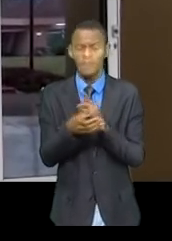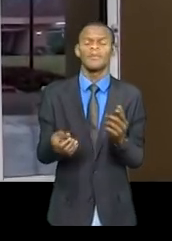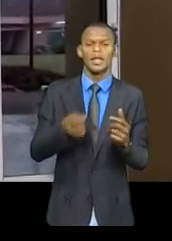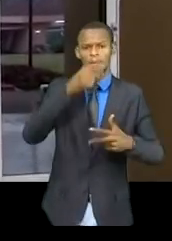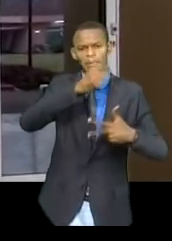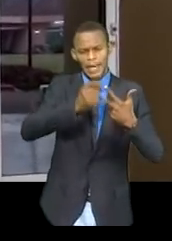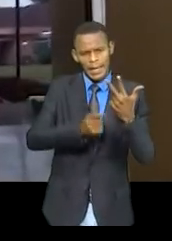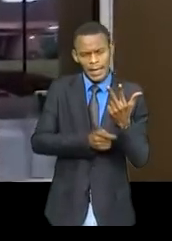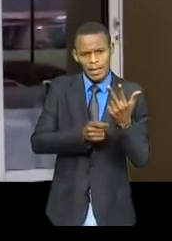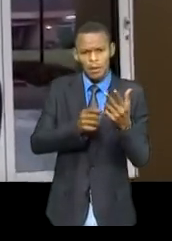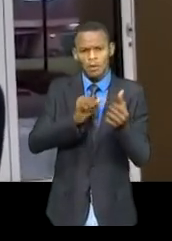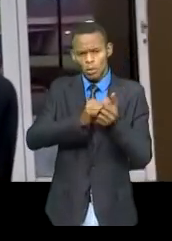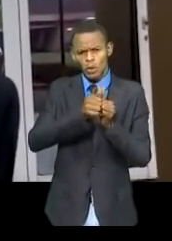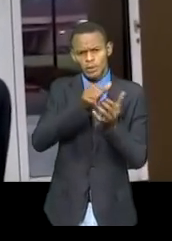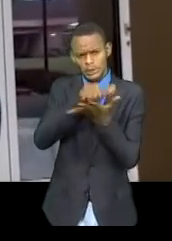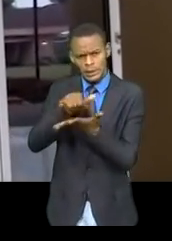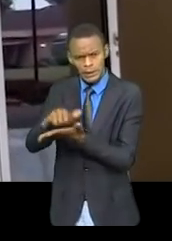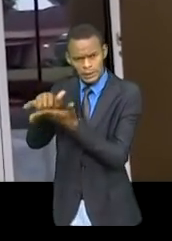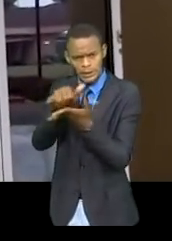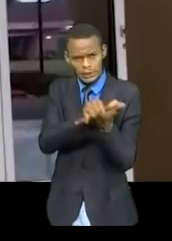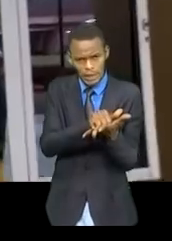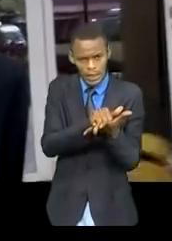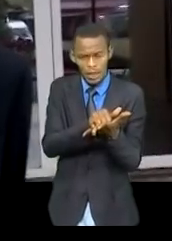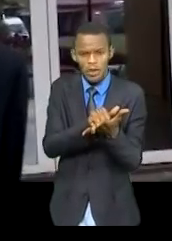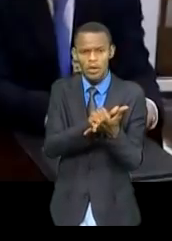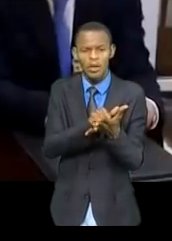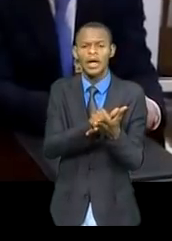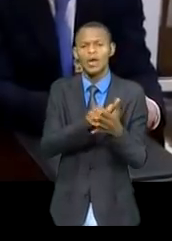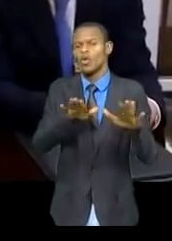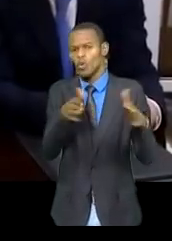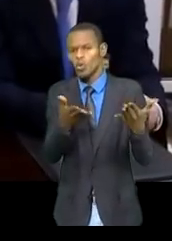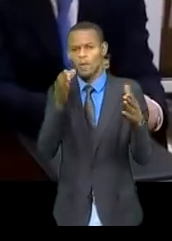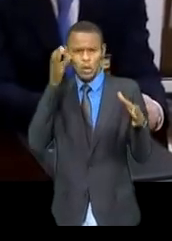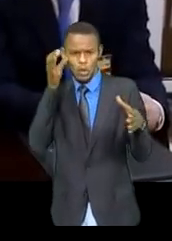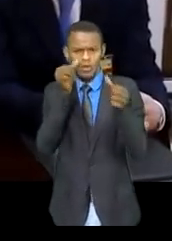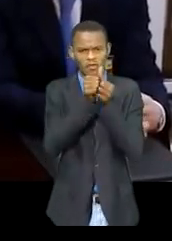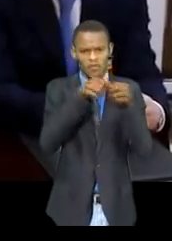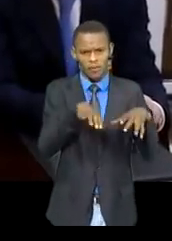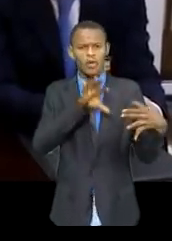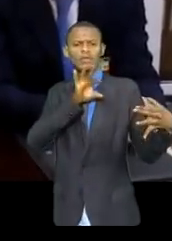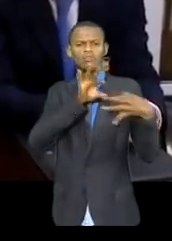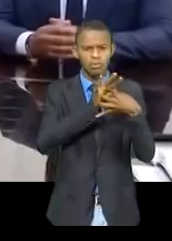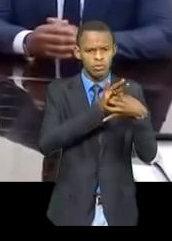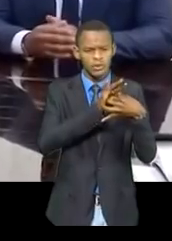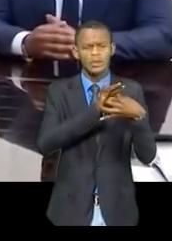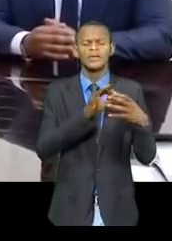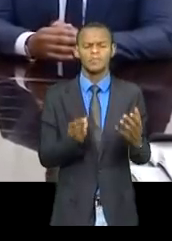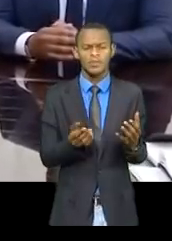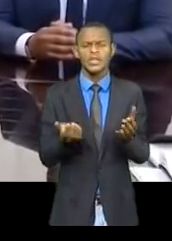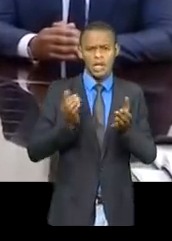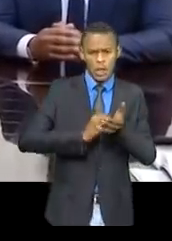des enjeux régionaux sur la scène internationale. Oui, plus précisément, on va discuter ensemble au